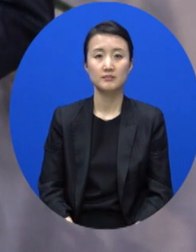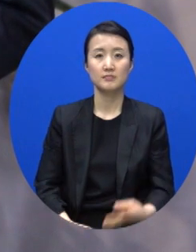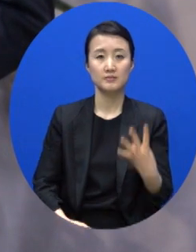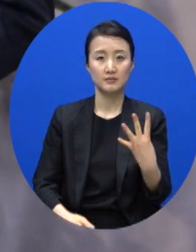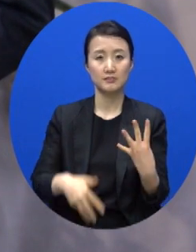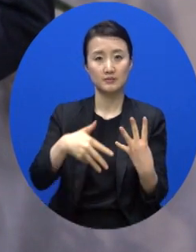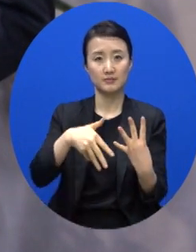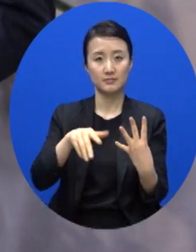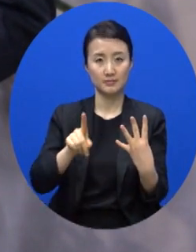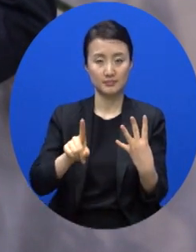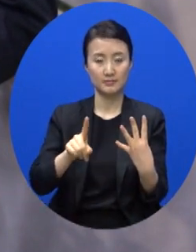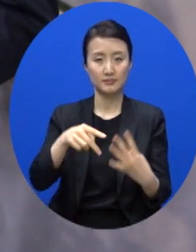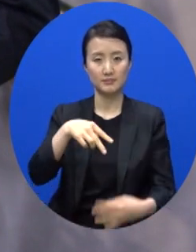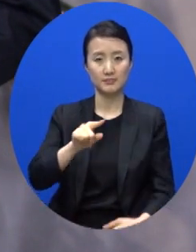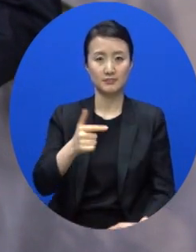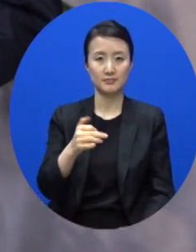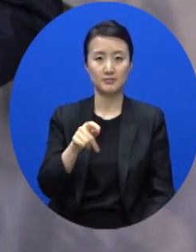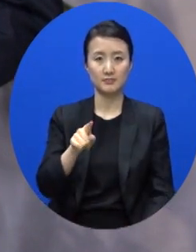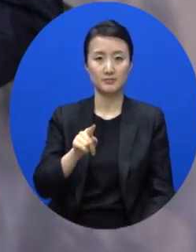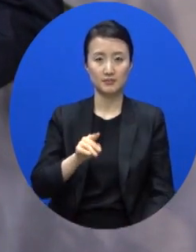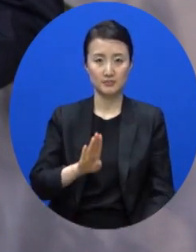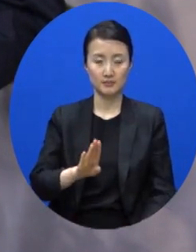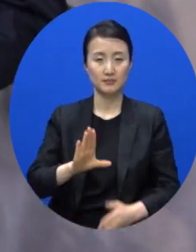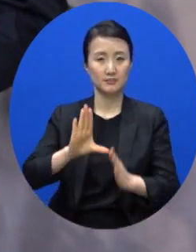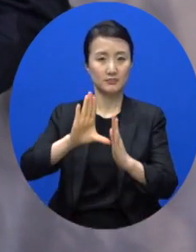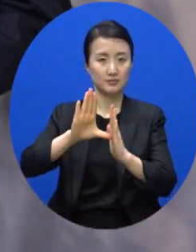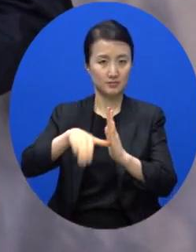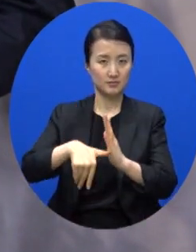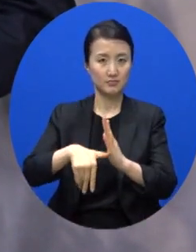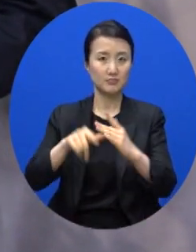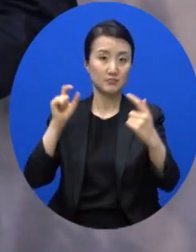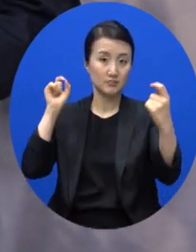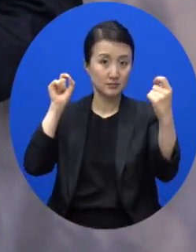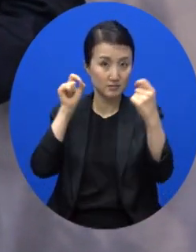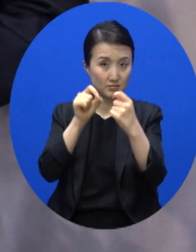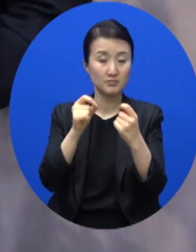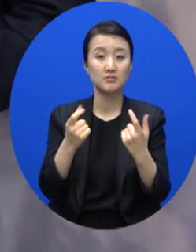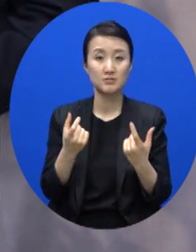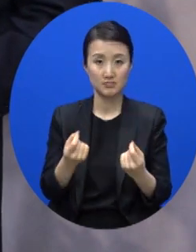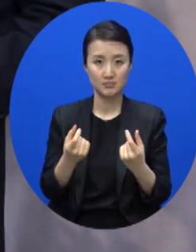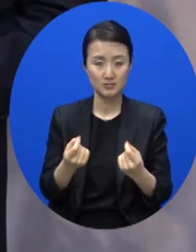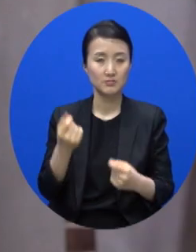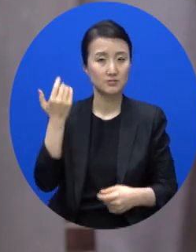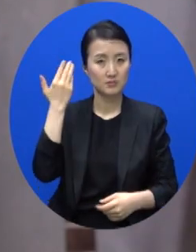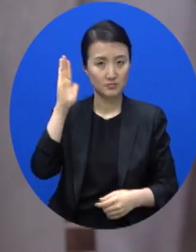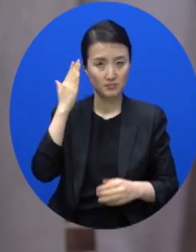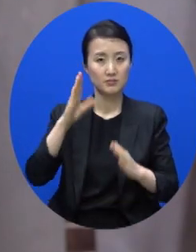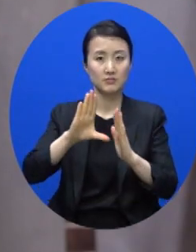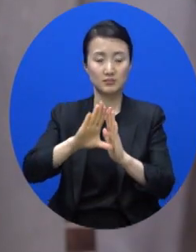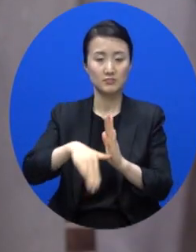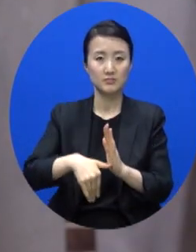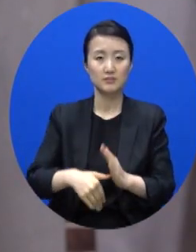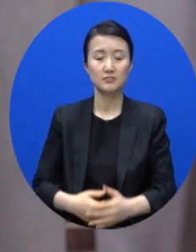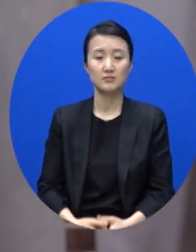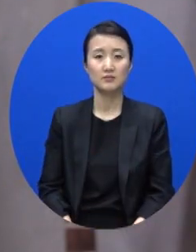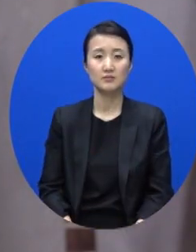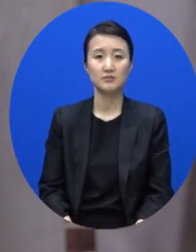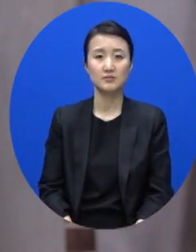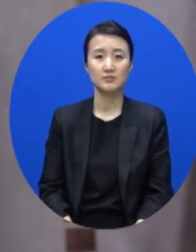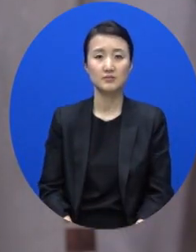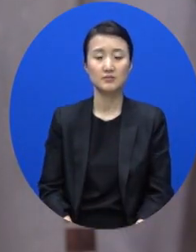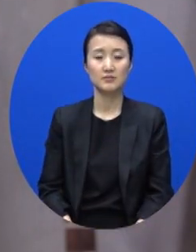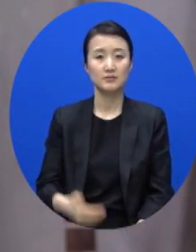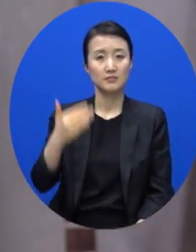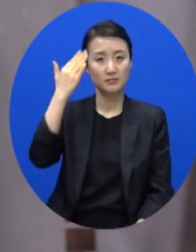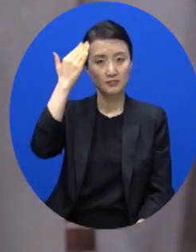4차 산업혁명을 논하는 급변한 이 시대에 우리 전통